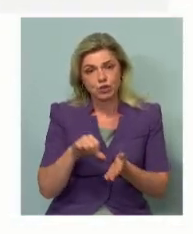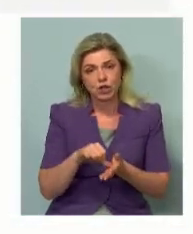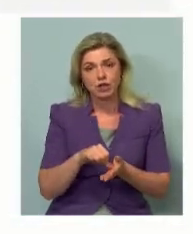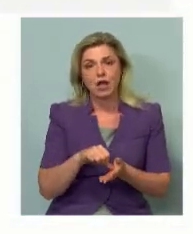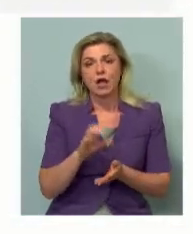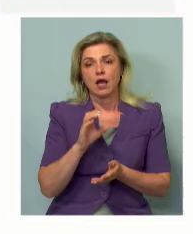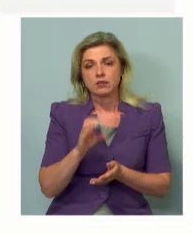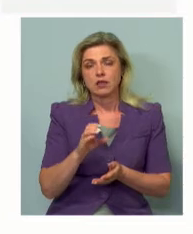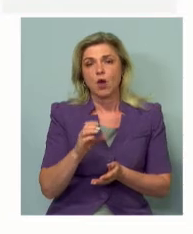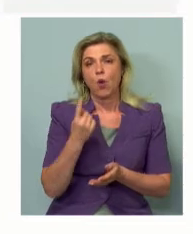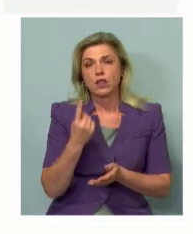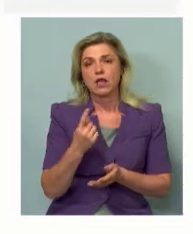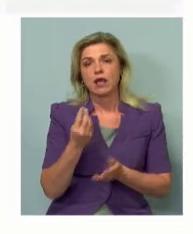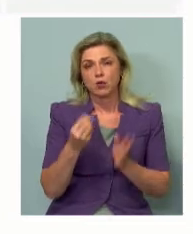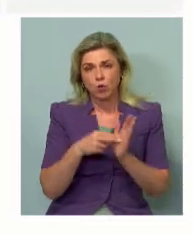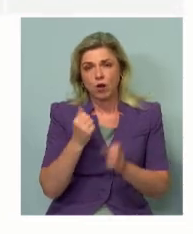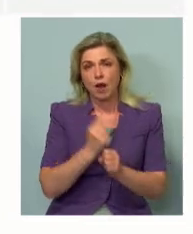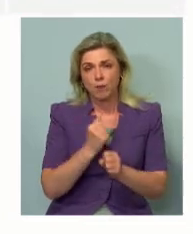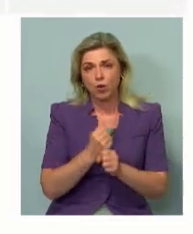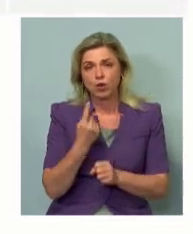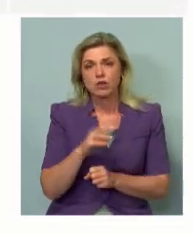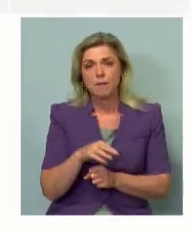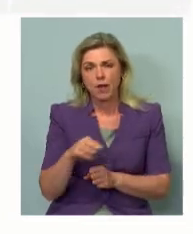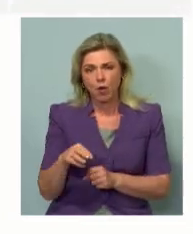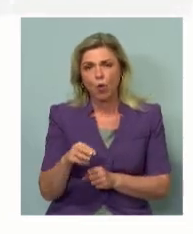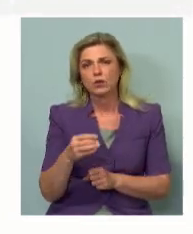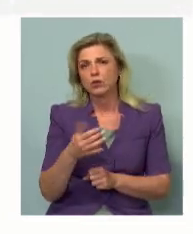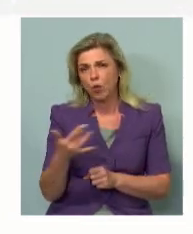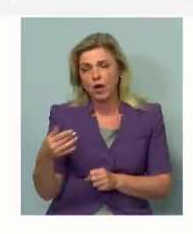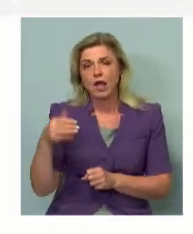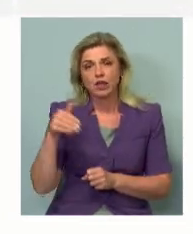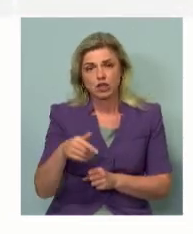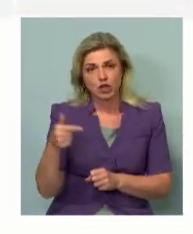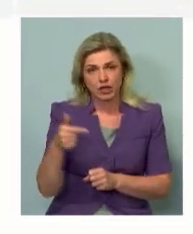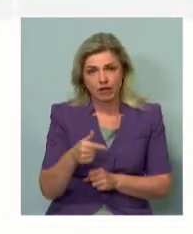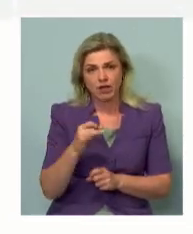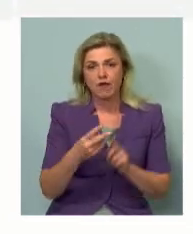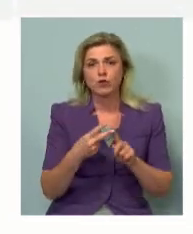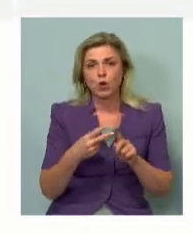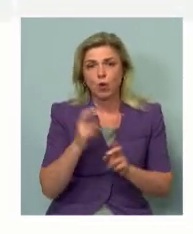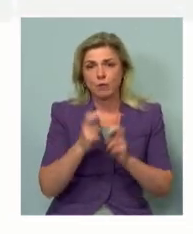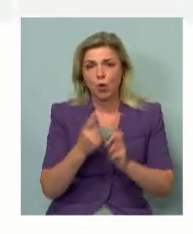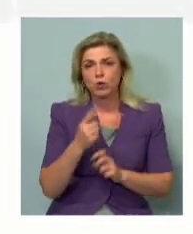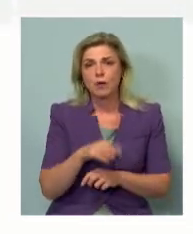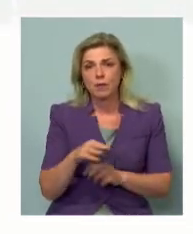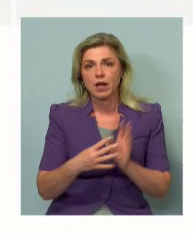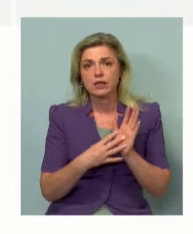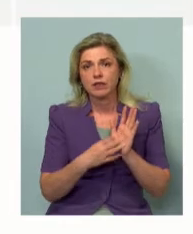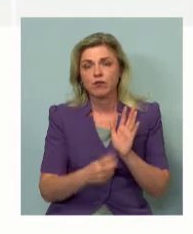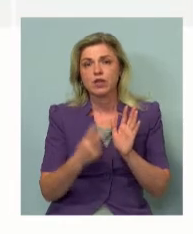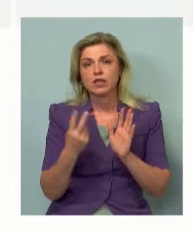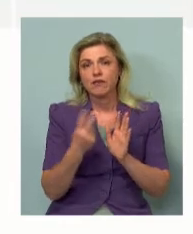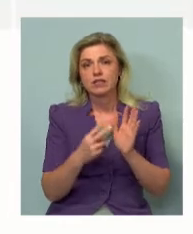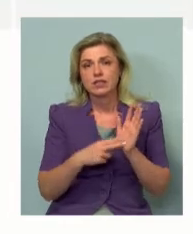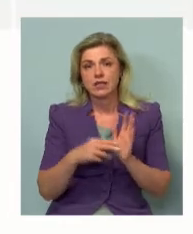очікуваною вартістю в 1 мільйон 978 тисяч гривень та приватне підприємство «Укррозпоставка» в 1 мільйон 978